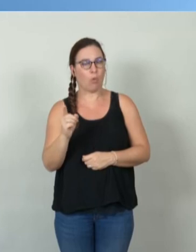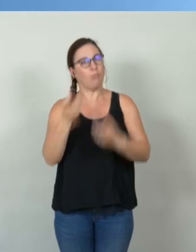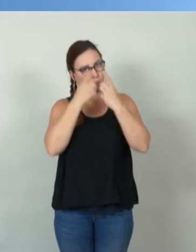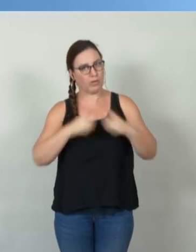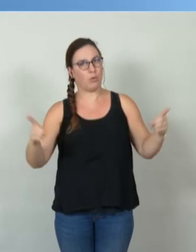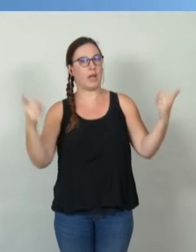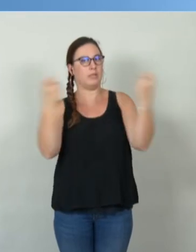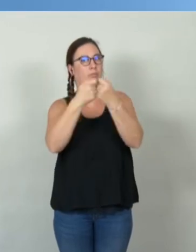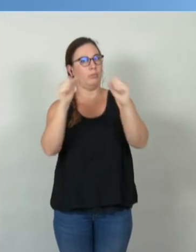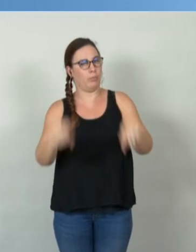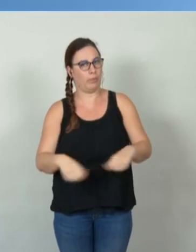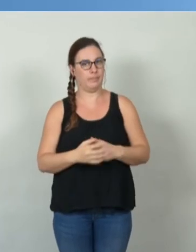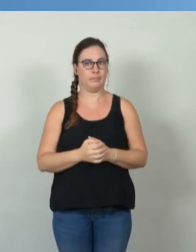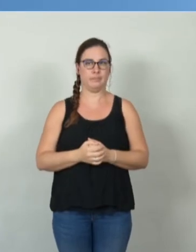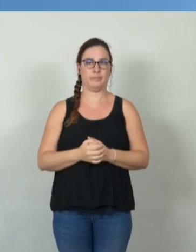démocratie